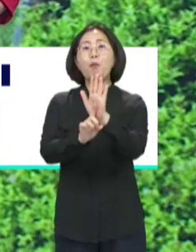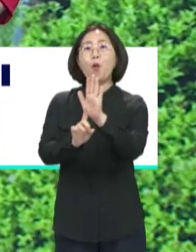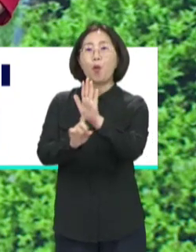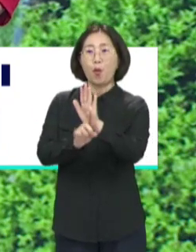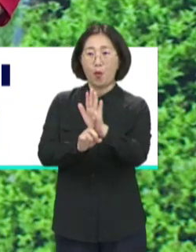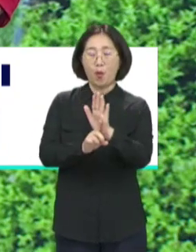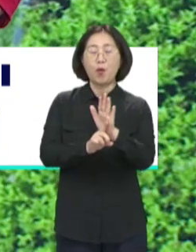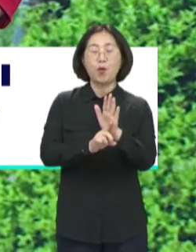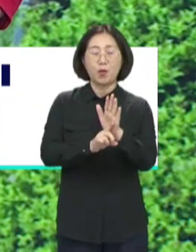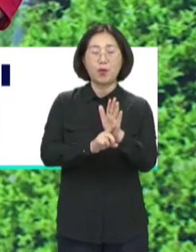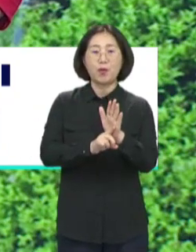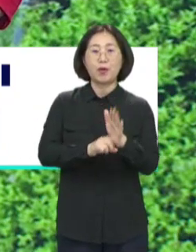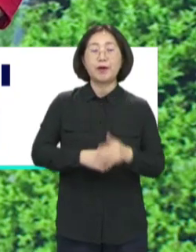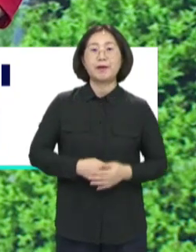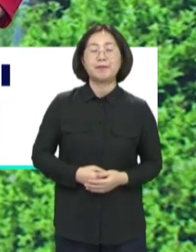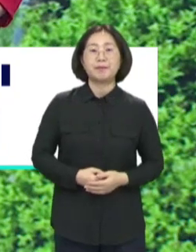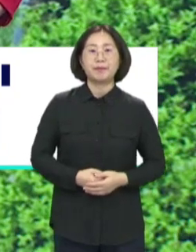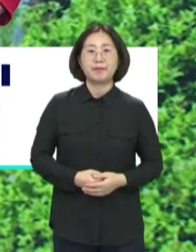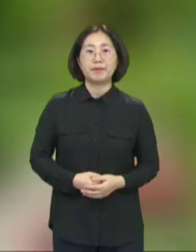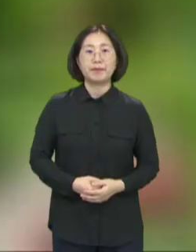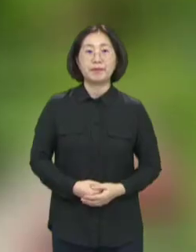있습니다. 장석영 기자입니다.